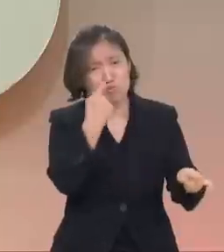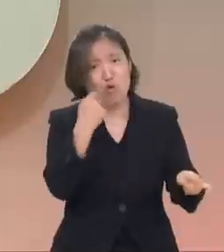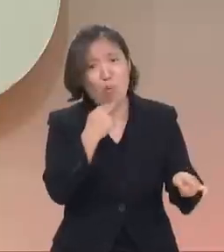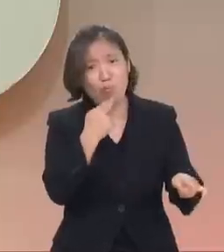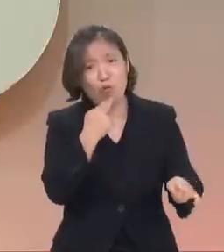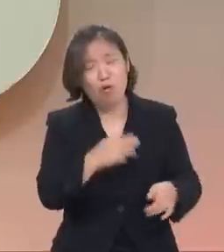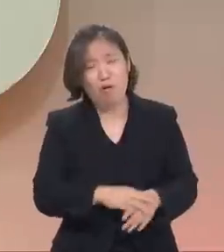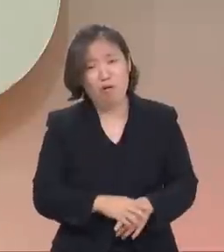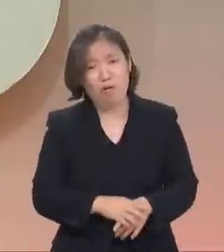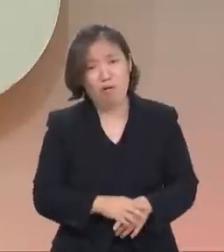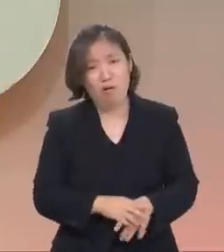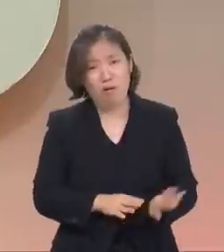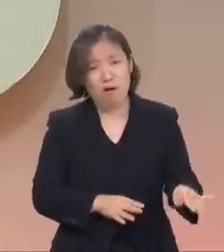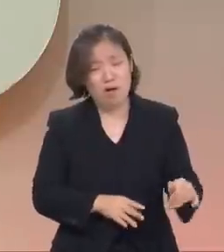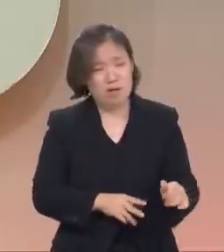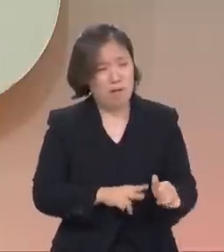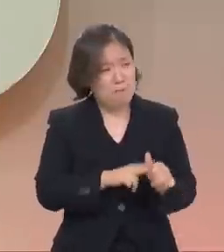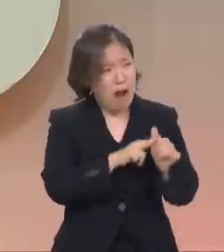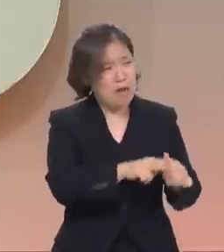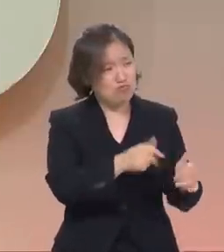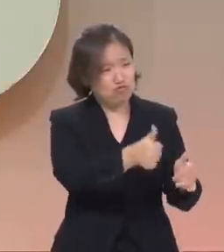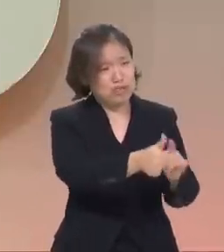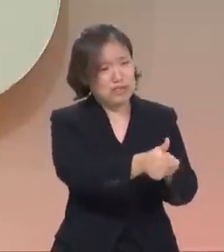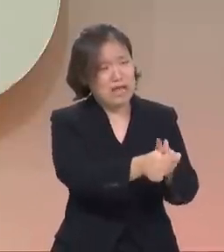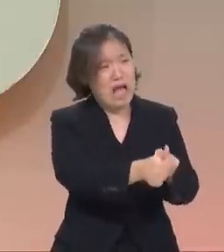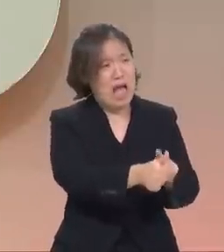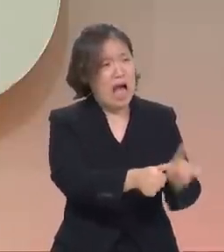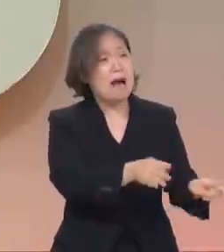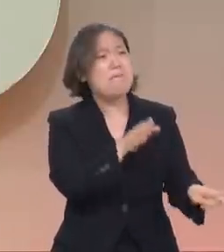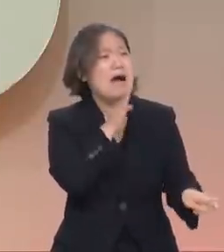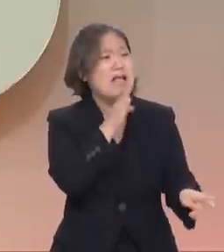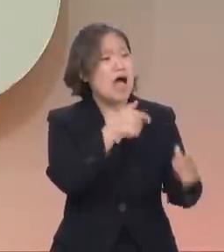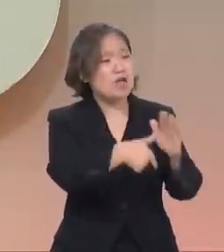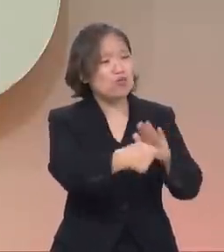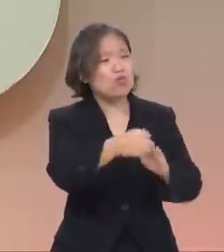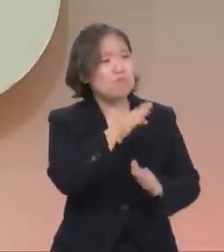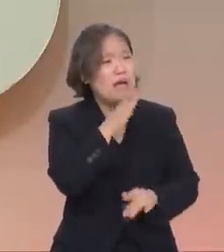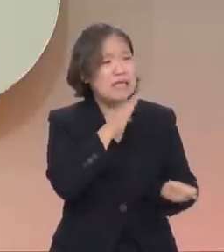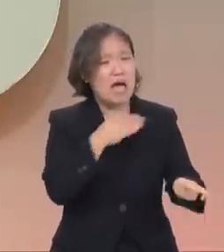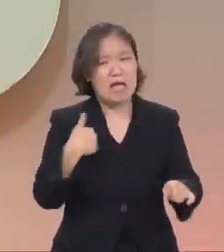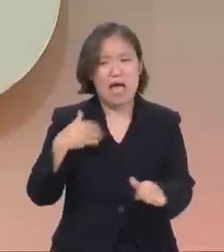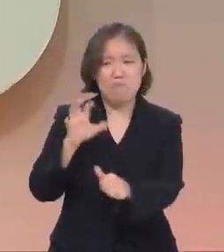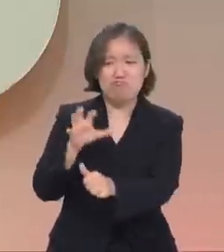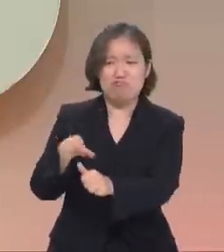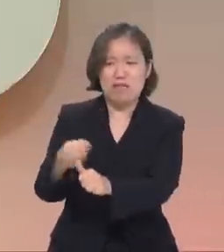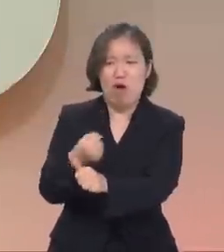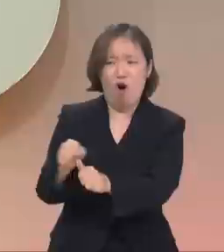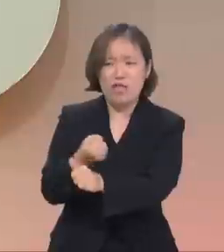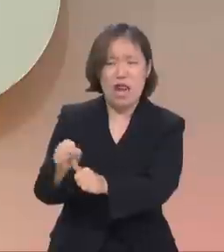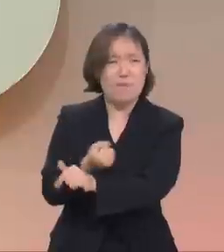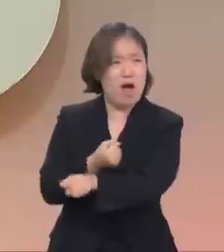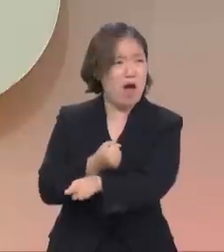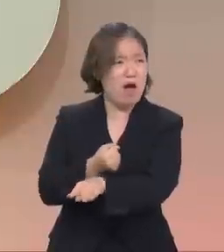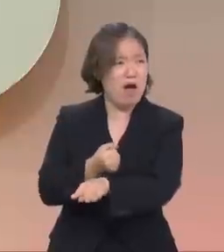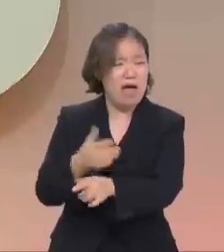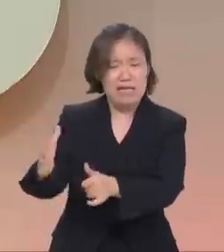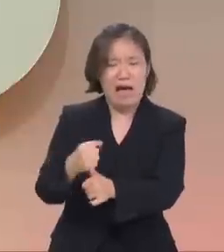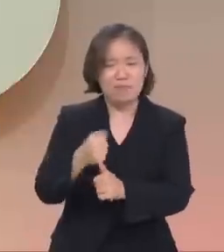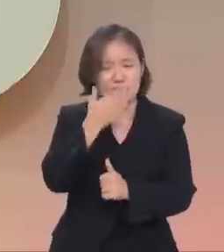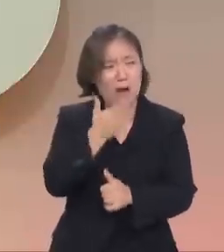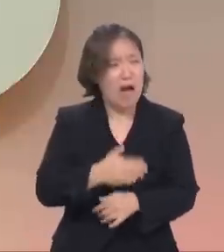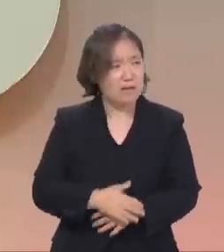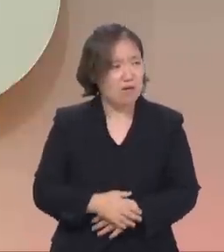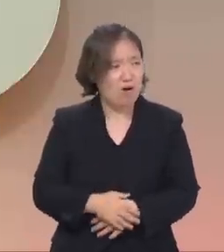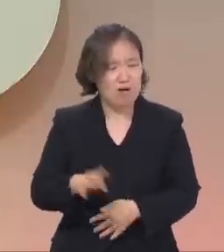또 그 말 주인은 아 맞다니까 조금만 더 고문하면 말도둑놈들 잡을 수 있다니까 딱 봐도